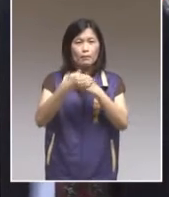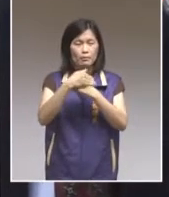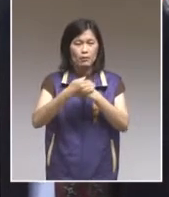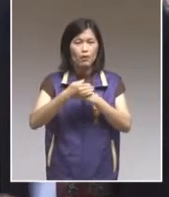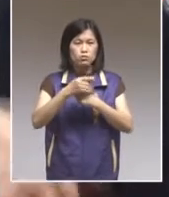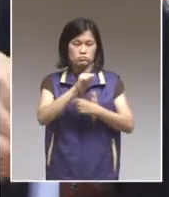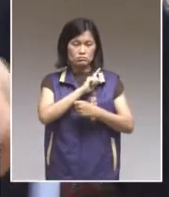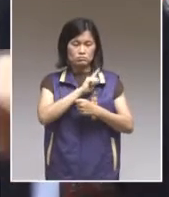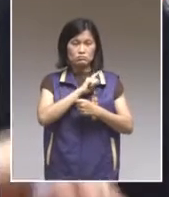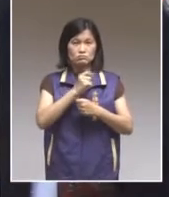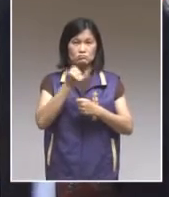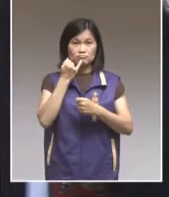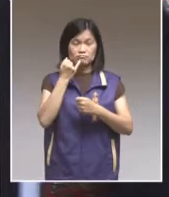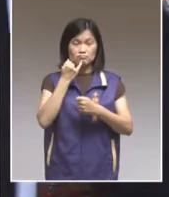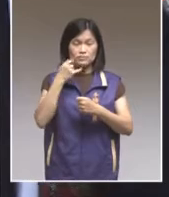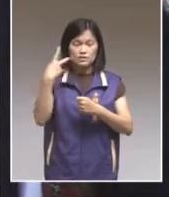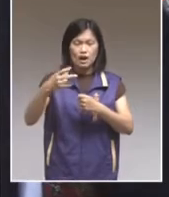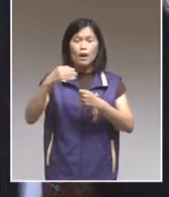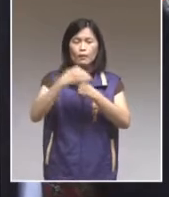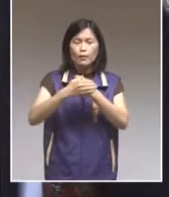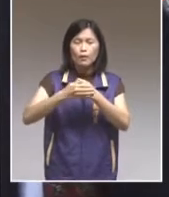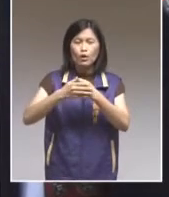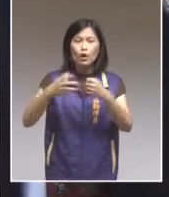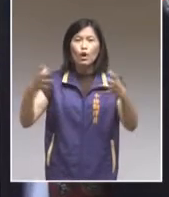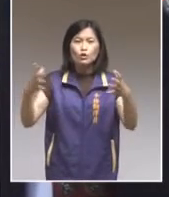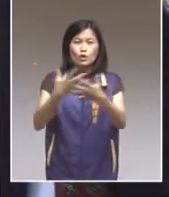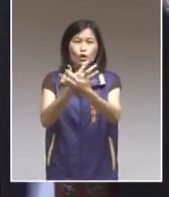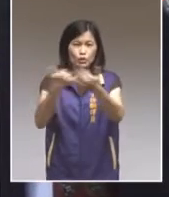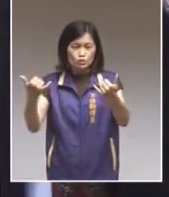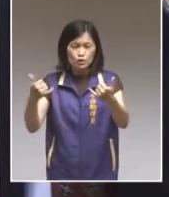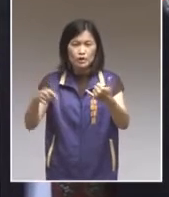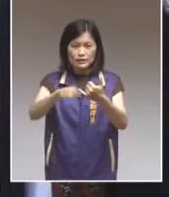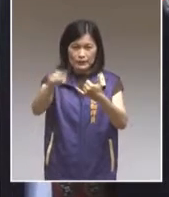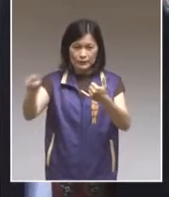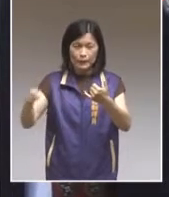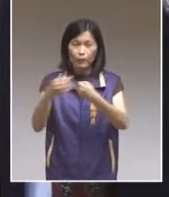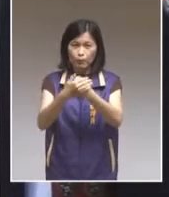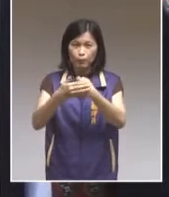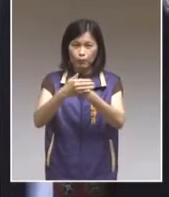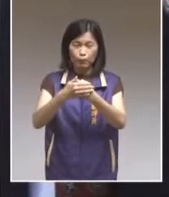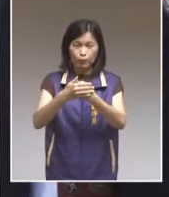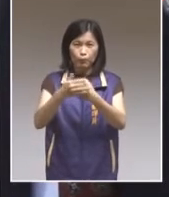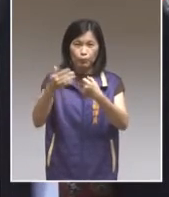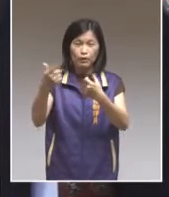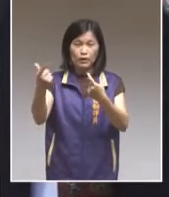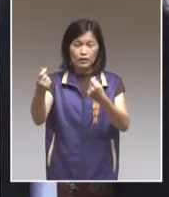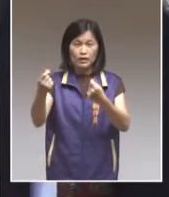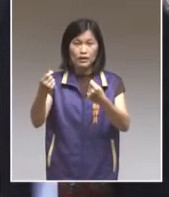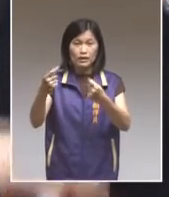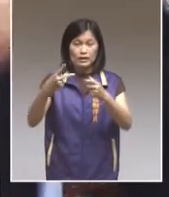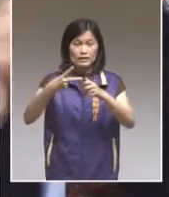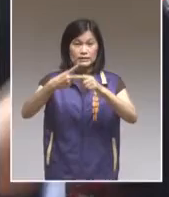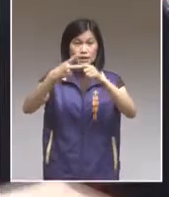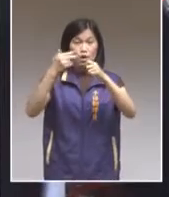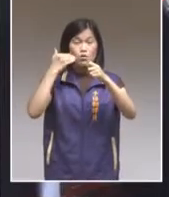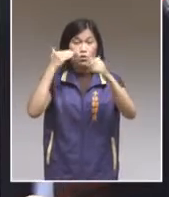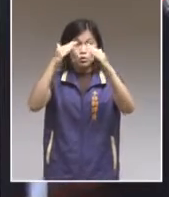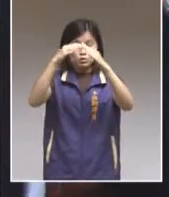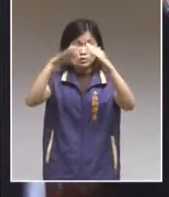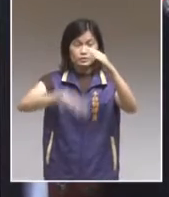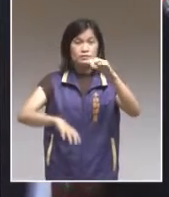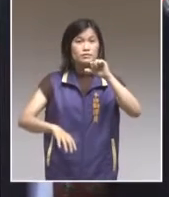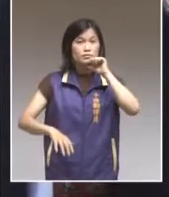己，那也可以保护同班的同学。那第二个，我们其实可以看到，如果家里有小